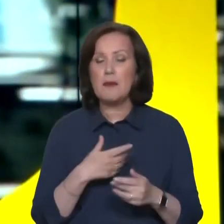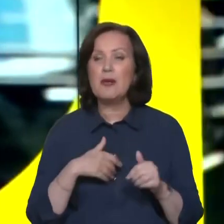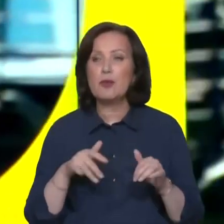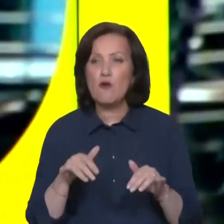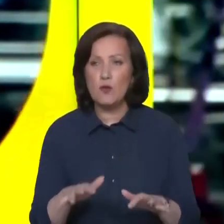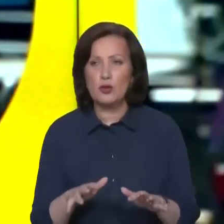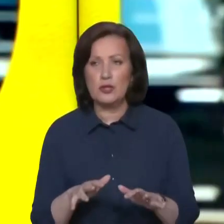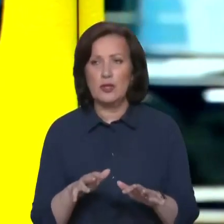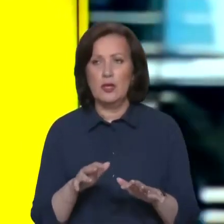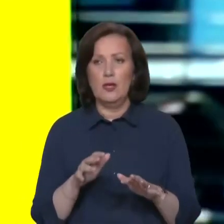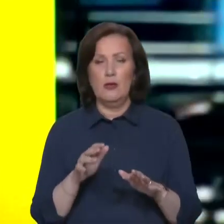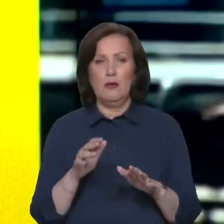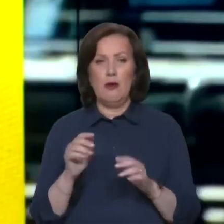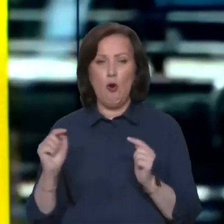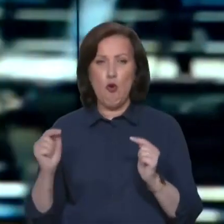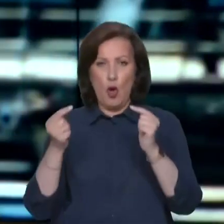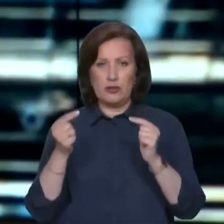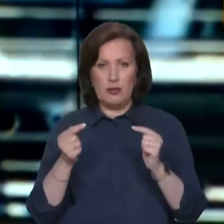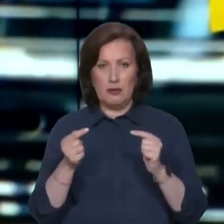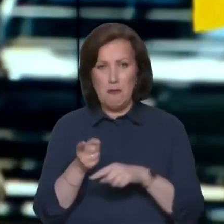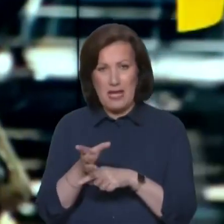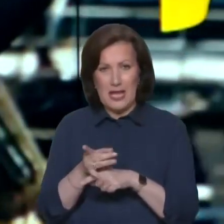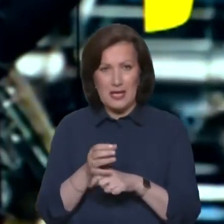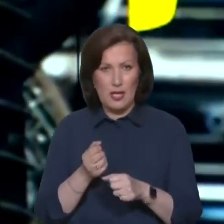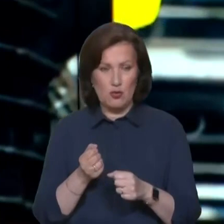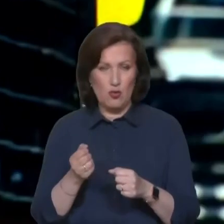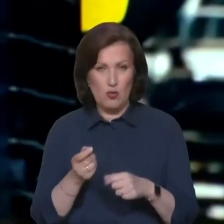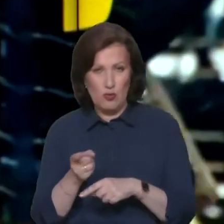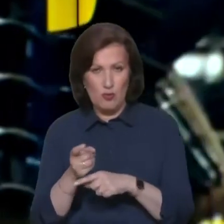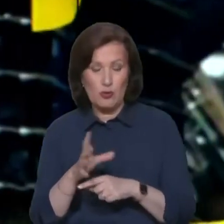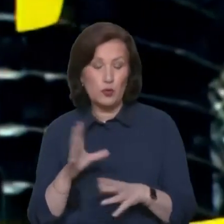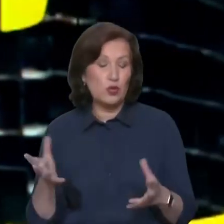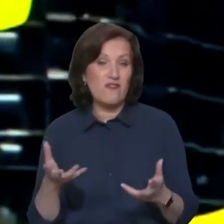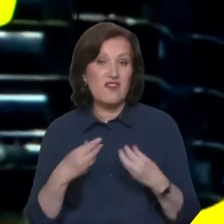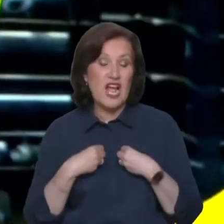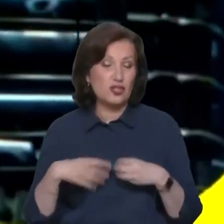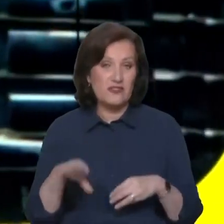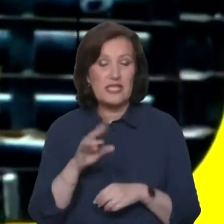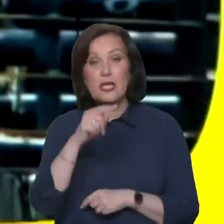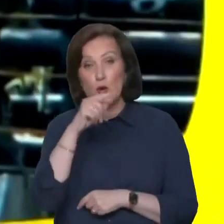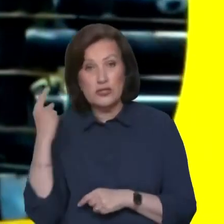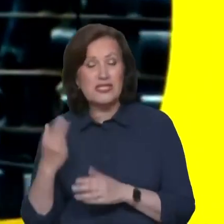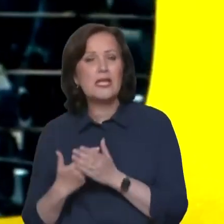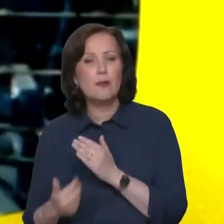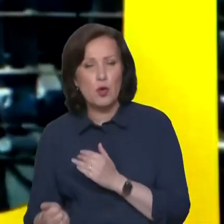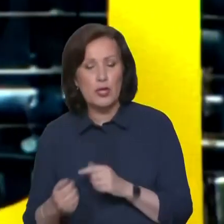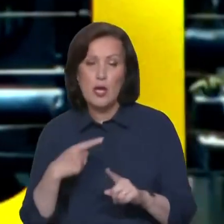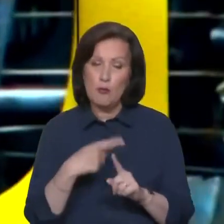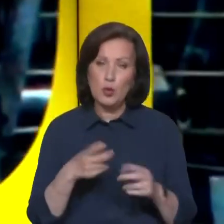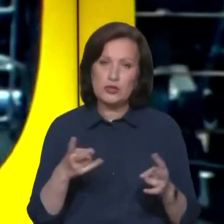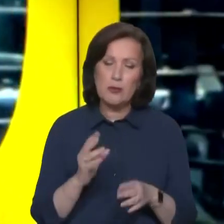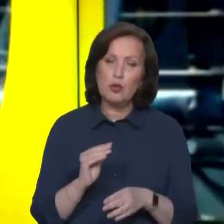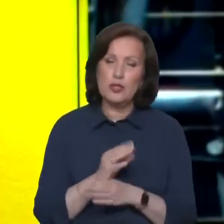проводимо контрбатарейну боротьбу, то, ну, тут вражені всі, і однозначно росіяни в цьому плані програють. Плюс